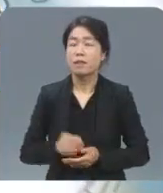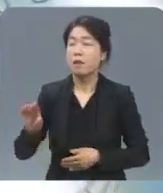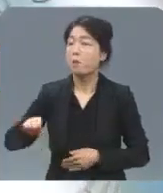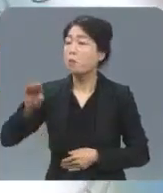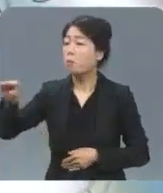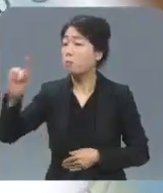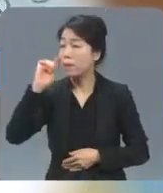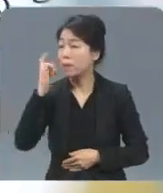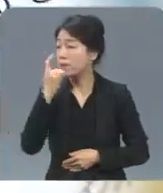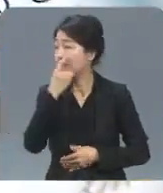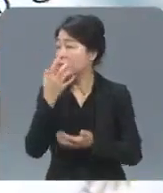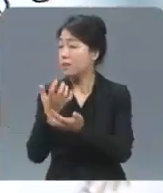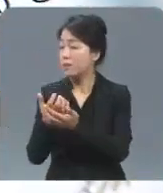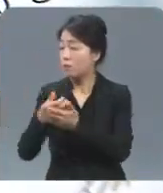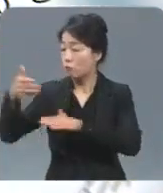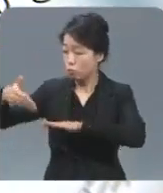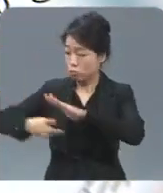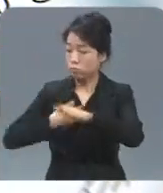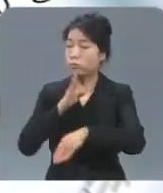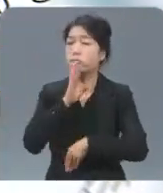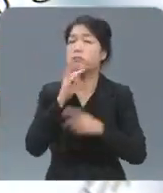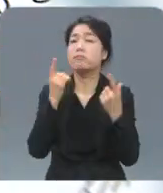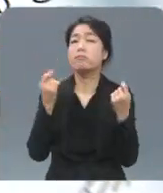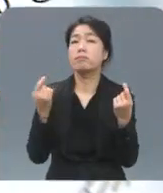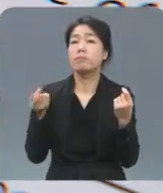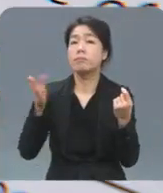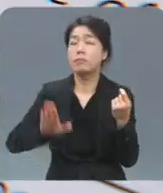증서를 원래는 보내줘야 되는데